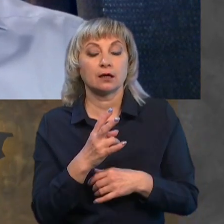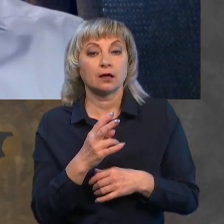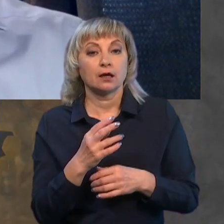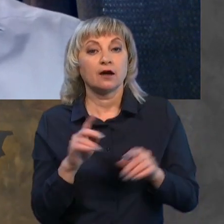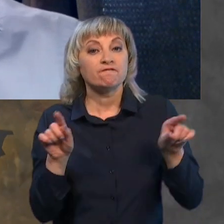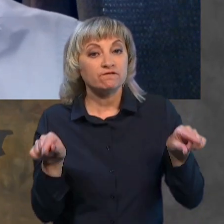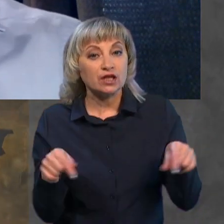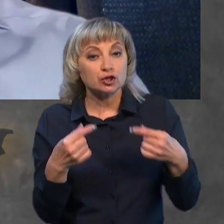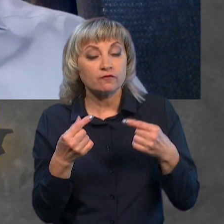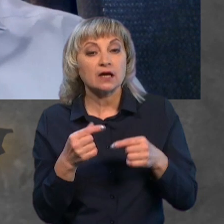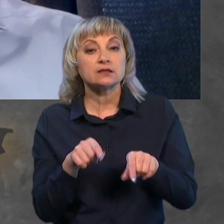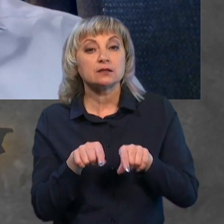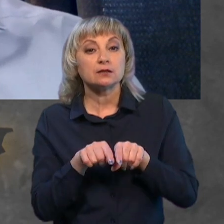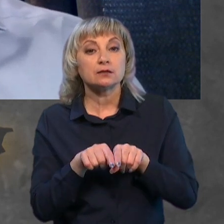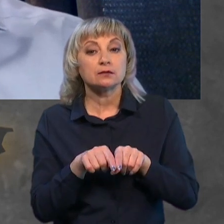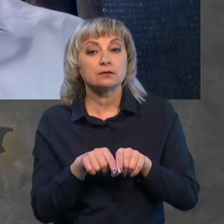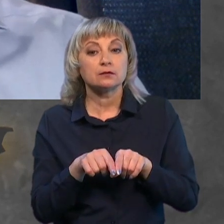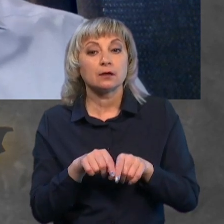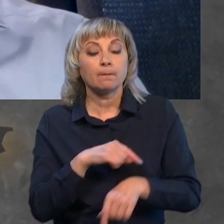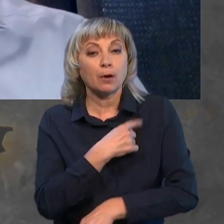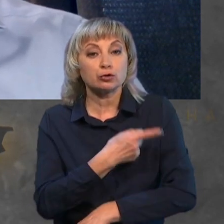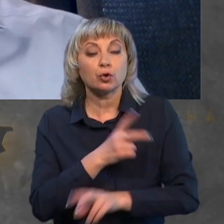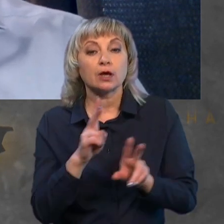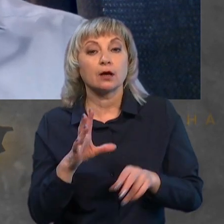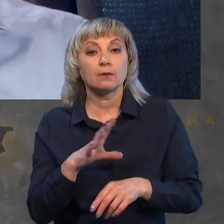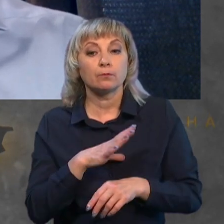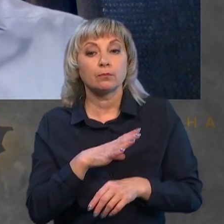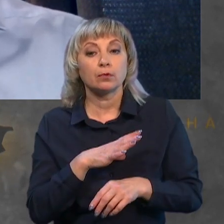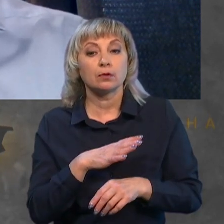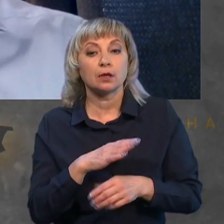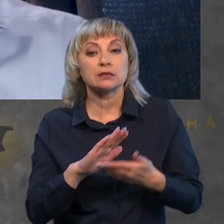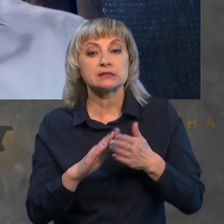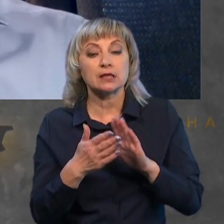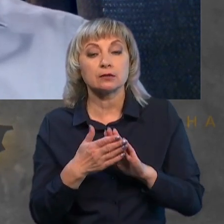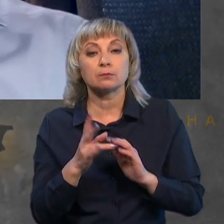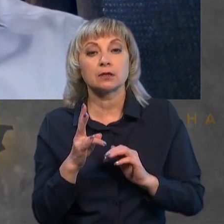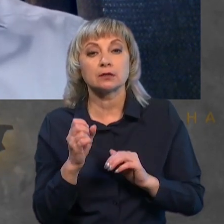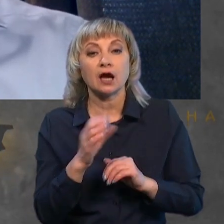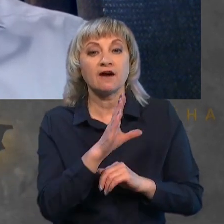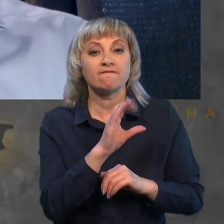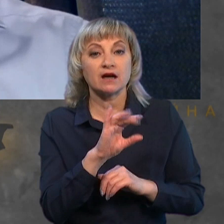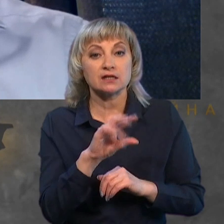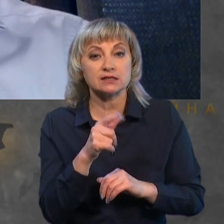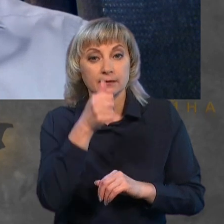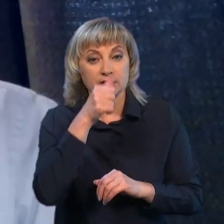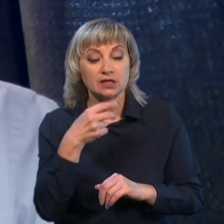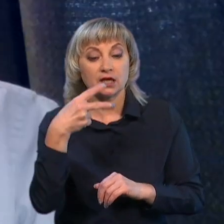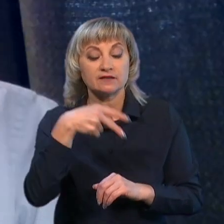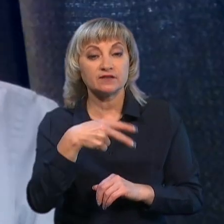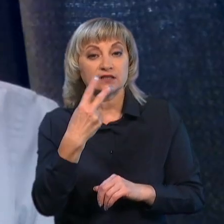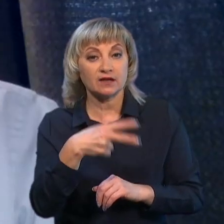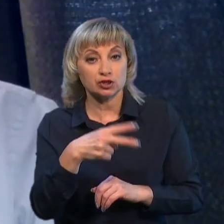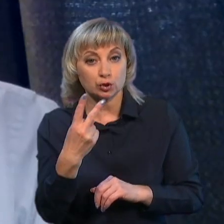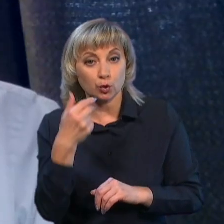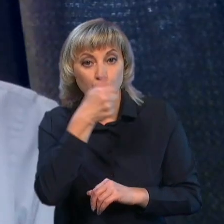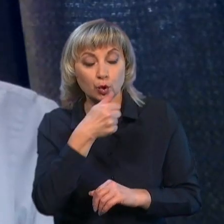відновити його, якби потужність, яка була збережена стану там на вересень місяць, наприклад, 2022 року,